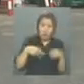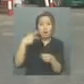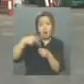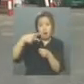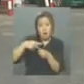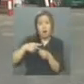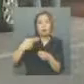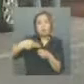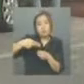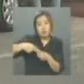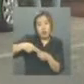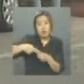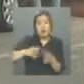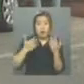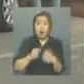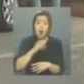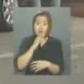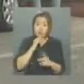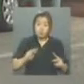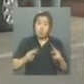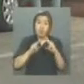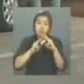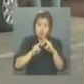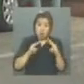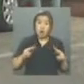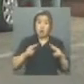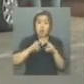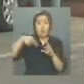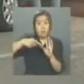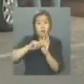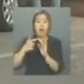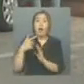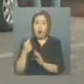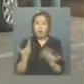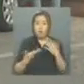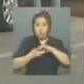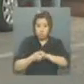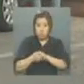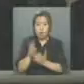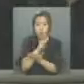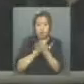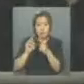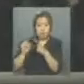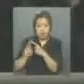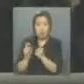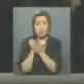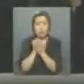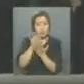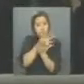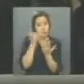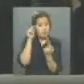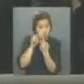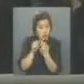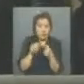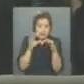ำมันทั้งนี้กระทรวงพลังงานได้ตั้งคณะทำงานและร่วมมือกับสถาบันการศึกษาจัดทำแผนกลยุทธ์และวิเคราะห์ศักยภาพด้านพลังงาน